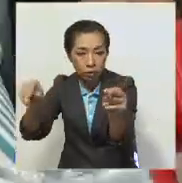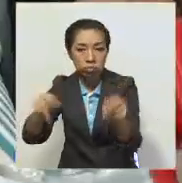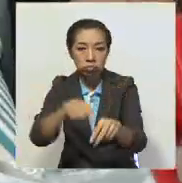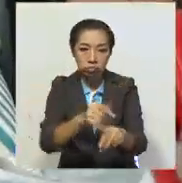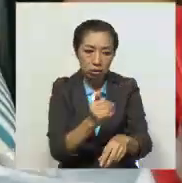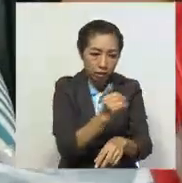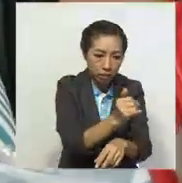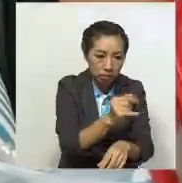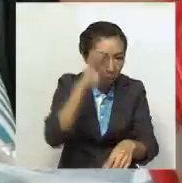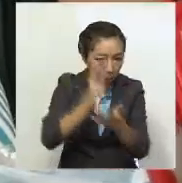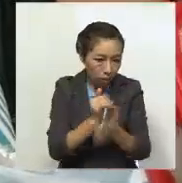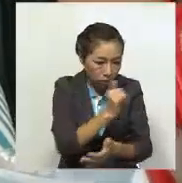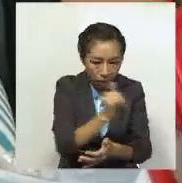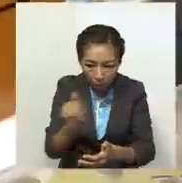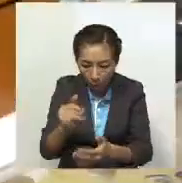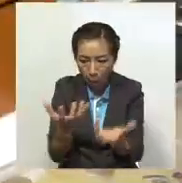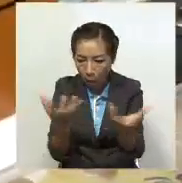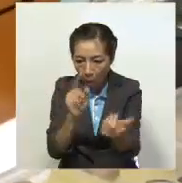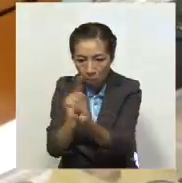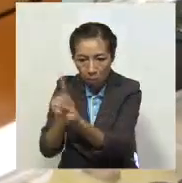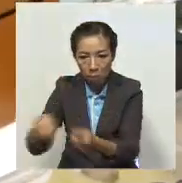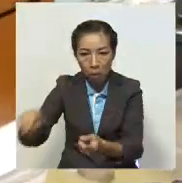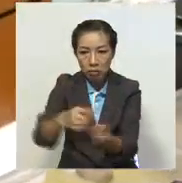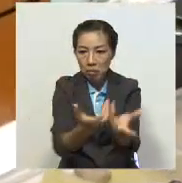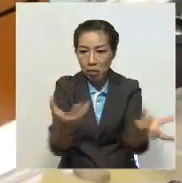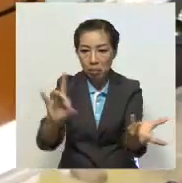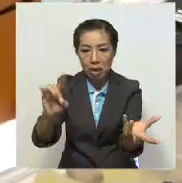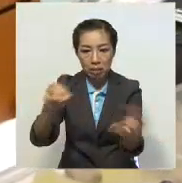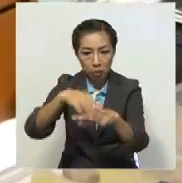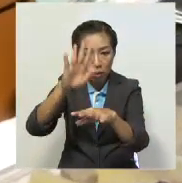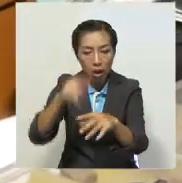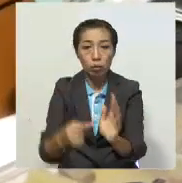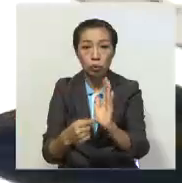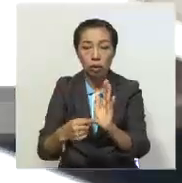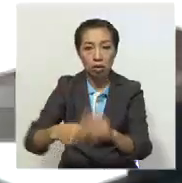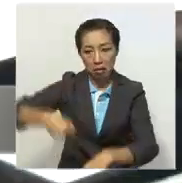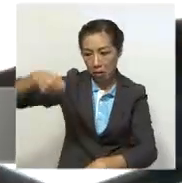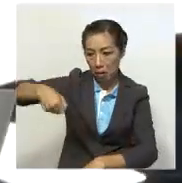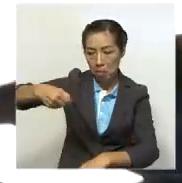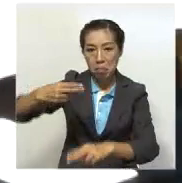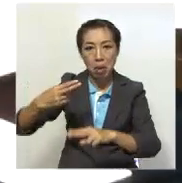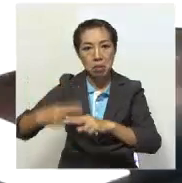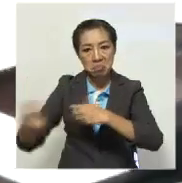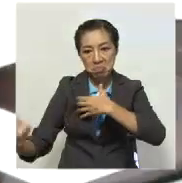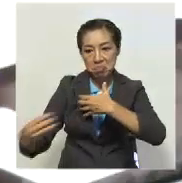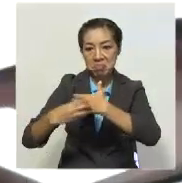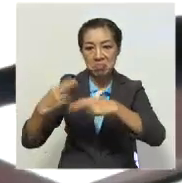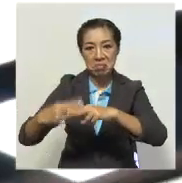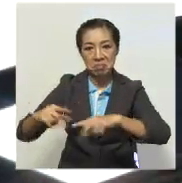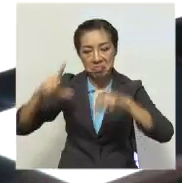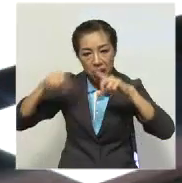างที่พบนะคะทรัพย์สินมากกว่า80รายการเลยทีเดียวนะคะอย่างเช่นกระเป๋าแบรนด์เนมพระเครื่องโท